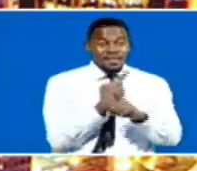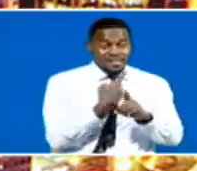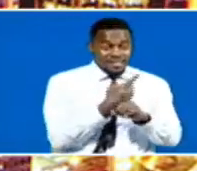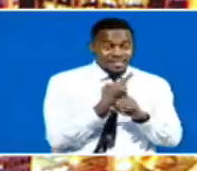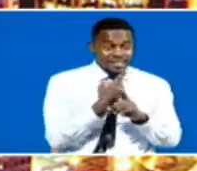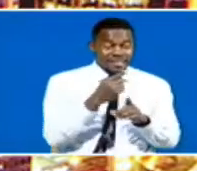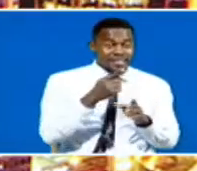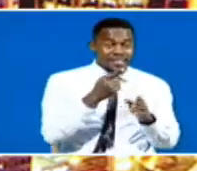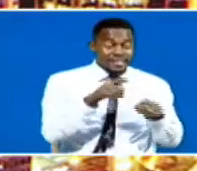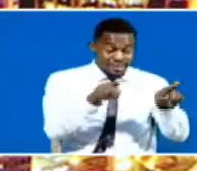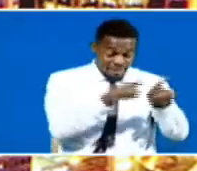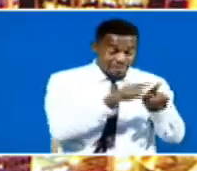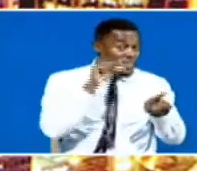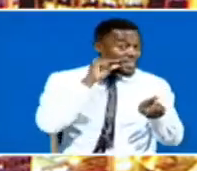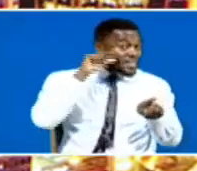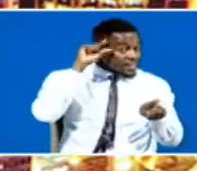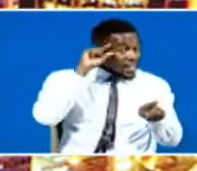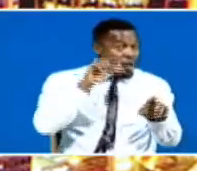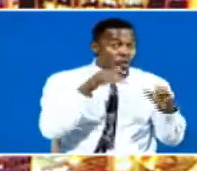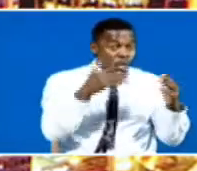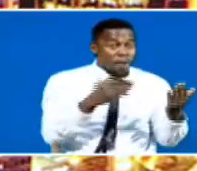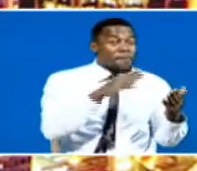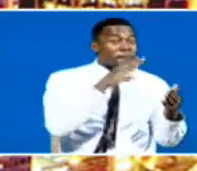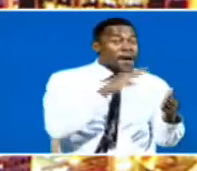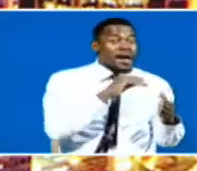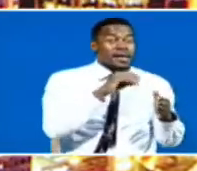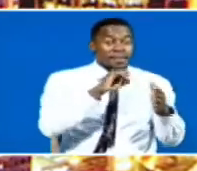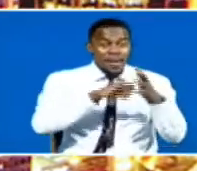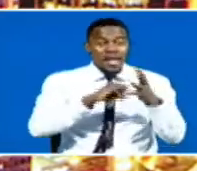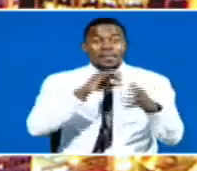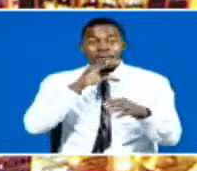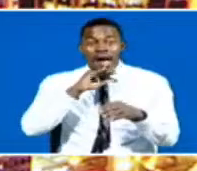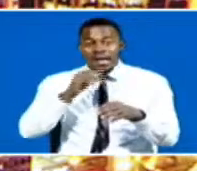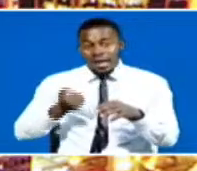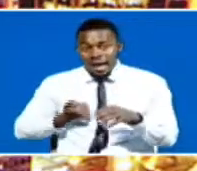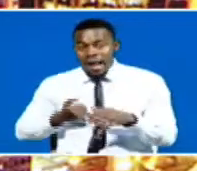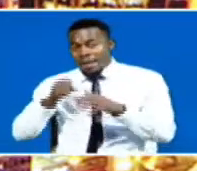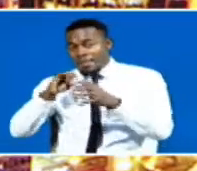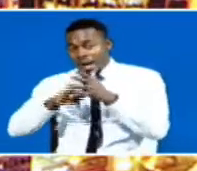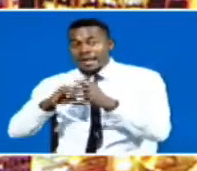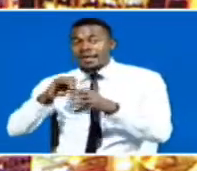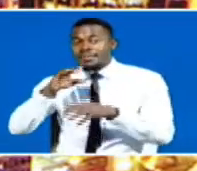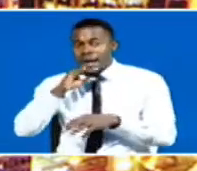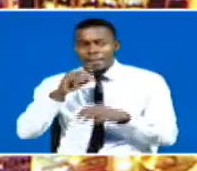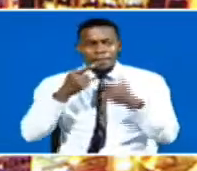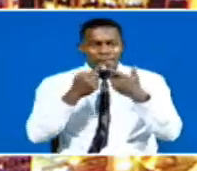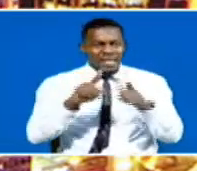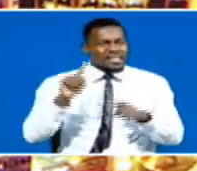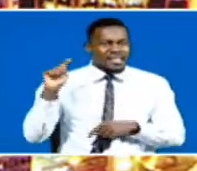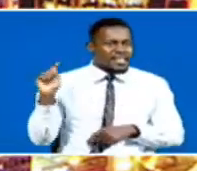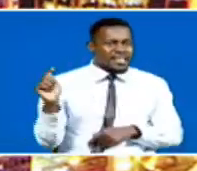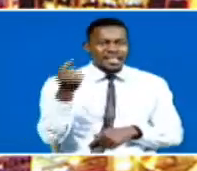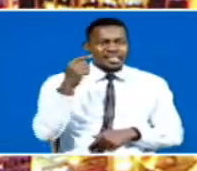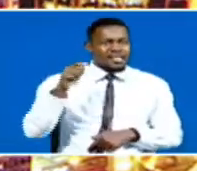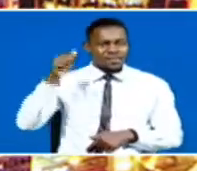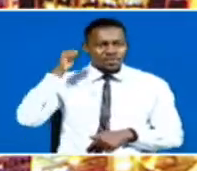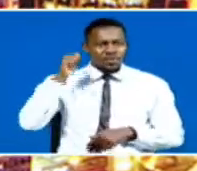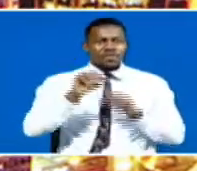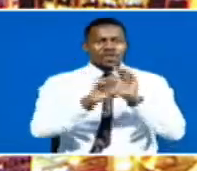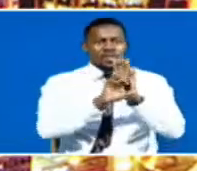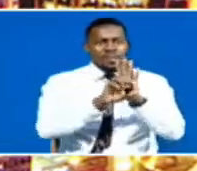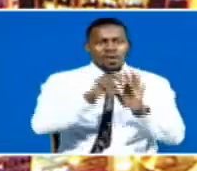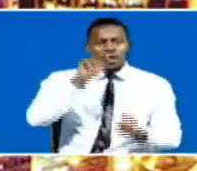Afrika. Kenya imejiunga na baadhi ya mataifa yanayopinga hatua hiyo. Askofu wa kanisa Katoliki Philip Anyolo